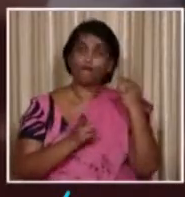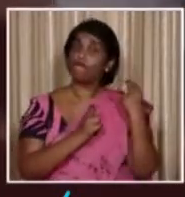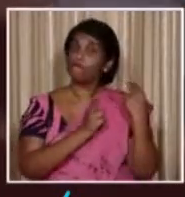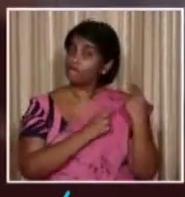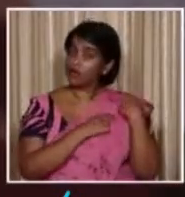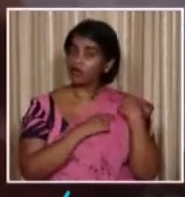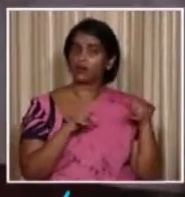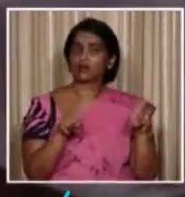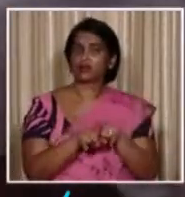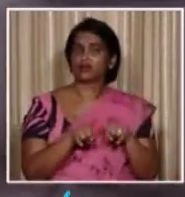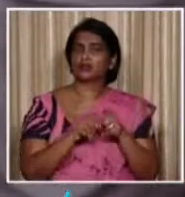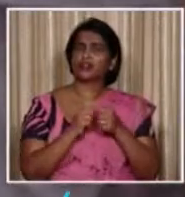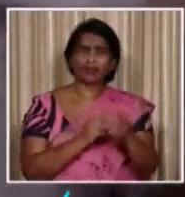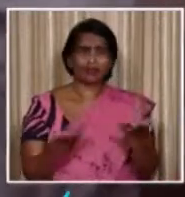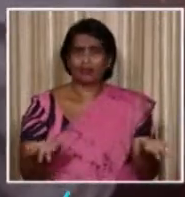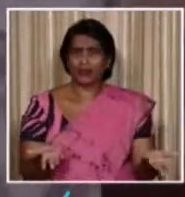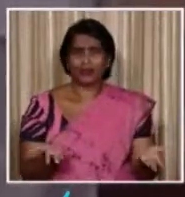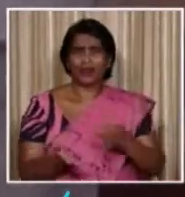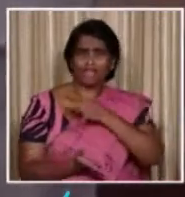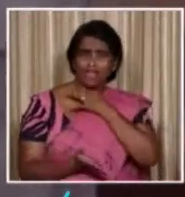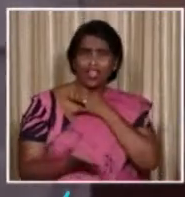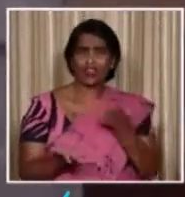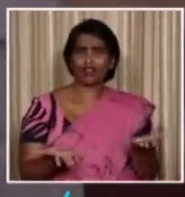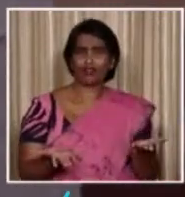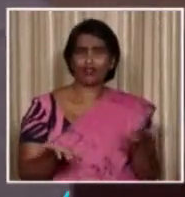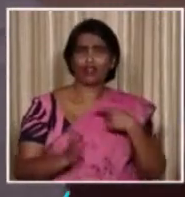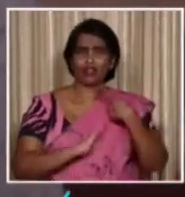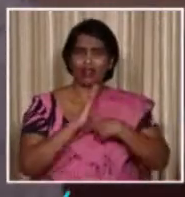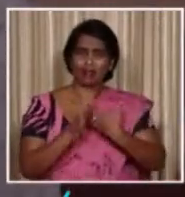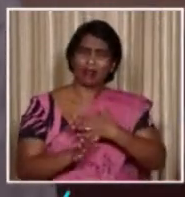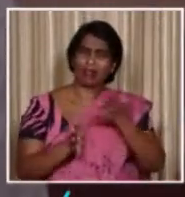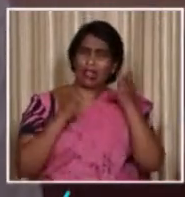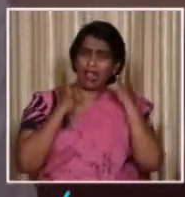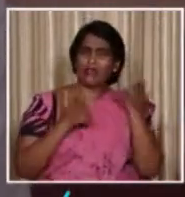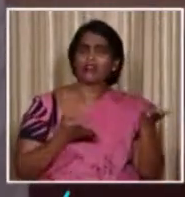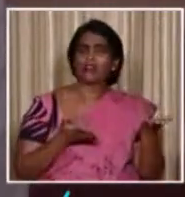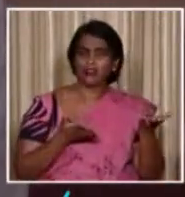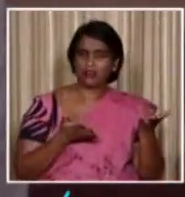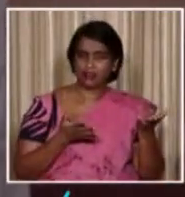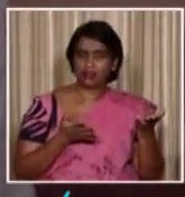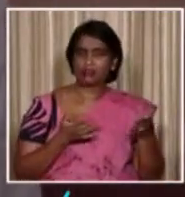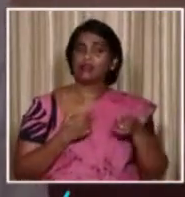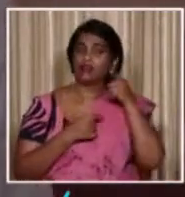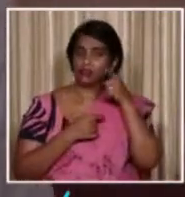වගකීමකින් කටයුතු කරන්නකෝ මොකද්ද මේ විහිළුව රට විනාසන්න එපා අර